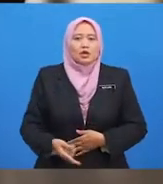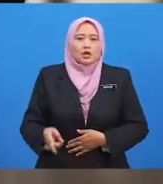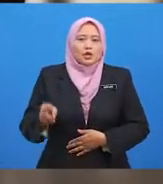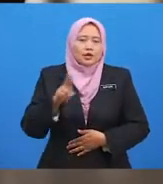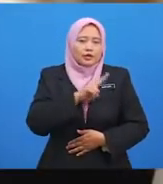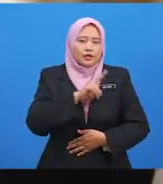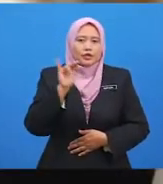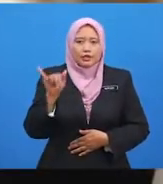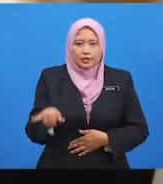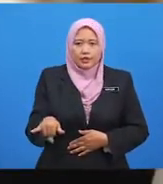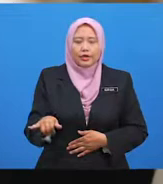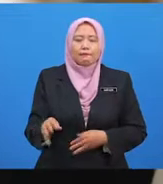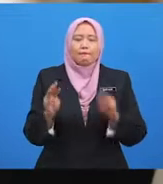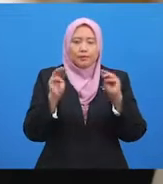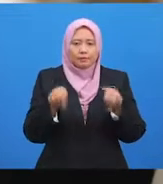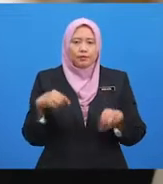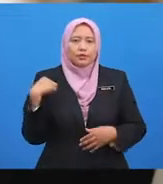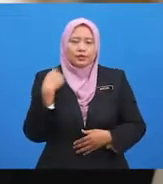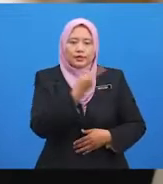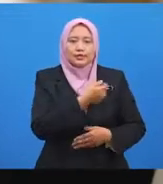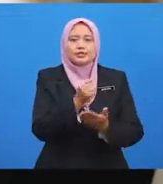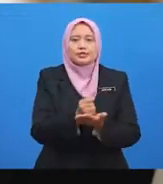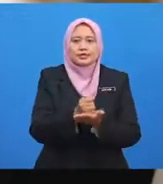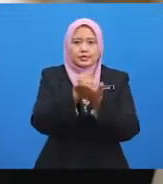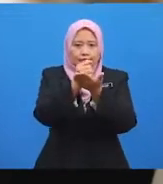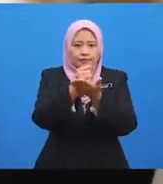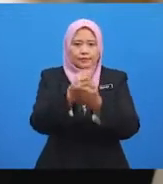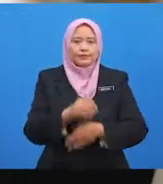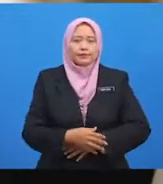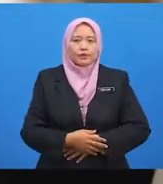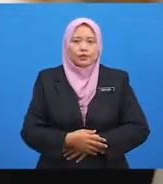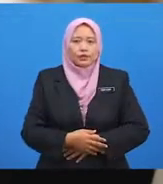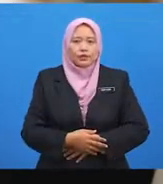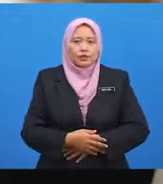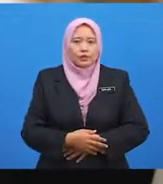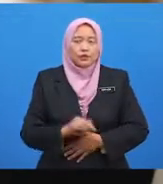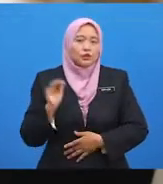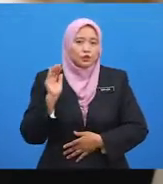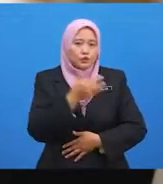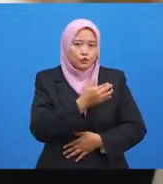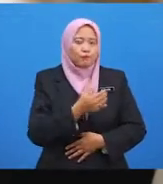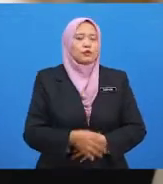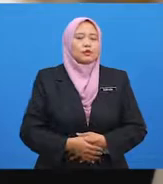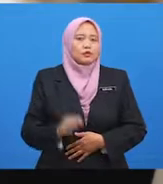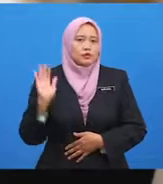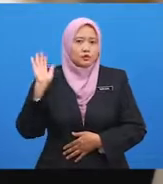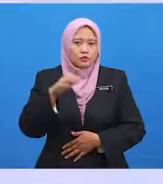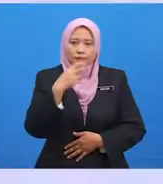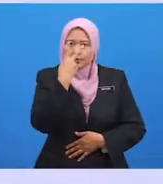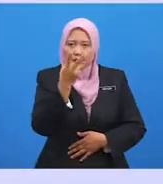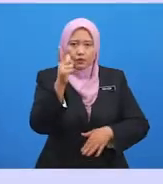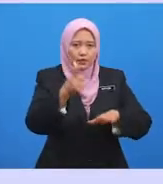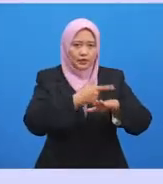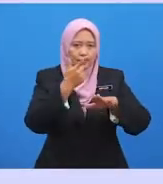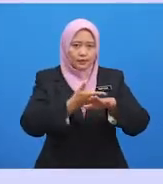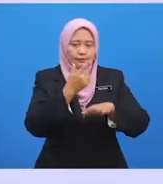sedekahkan kita terlihat seketika dengan uji mindah murid-murid boleh Coba jawab ya